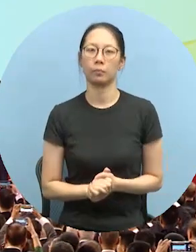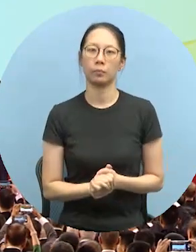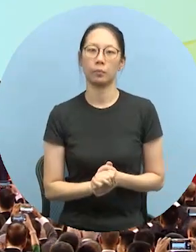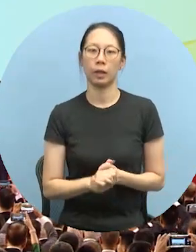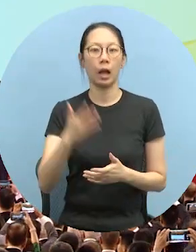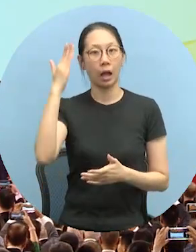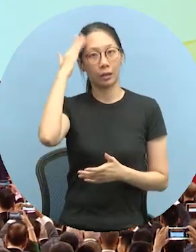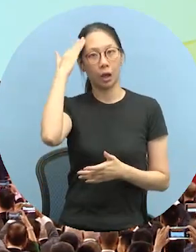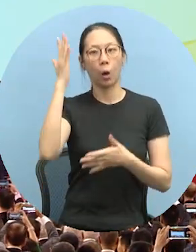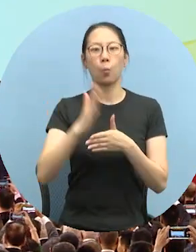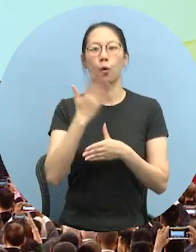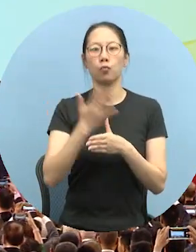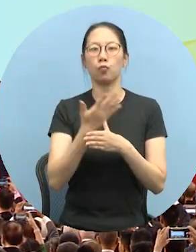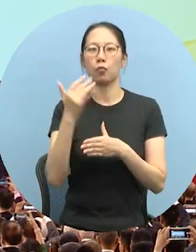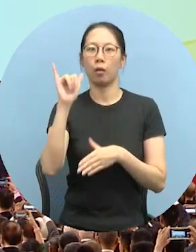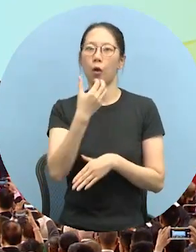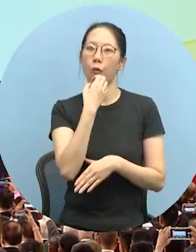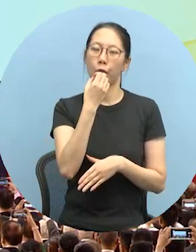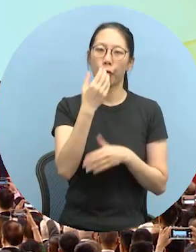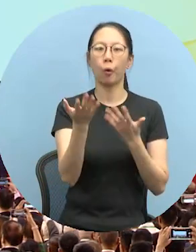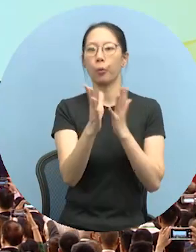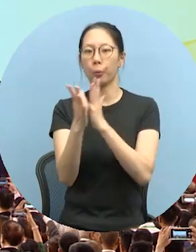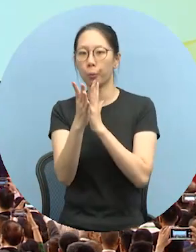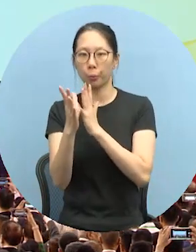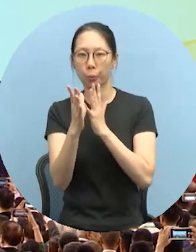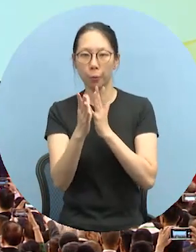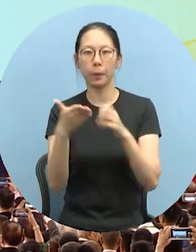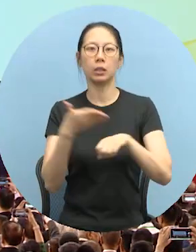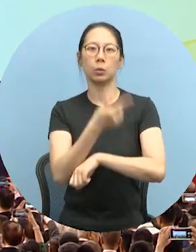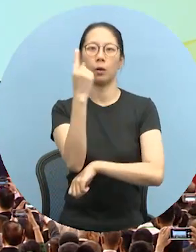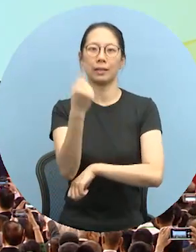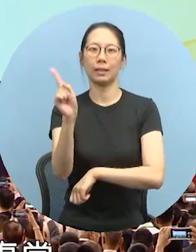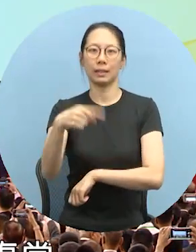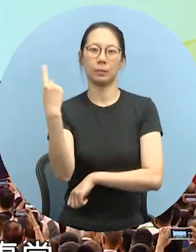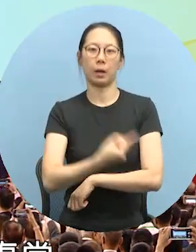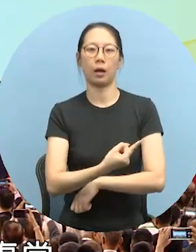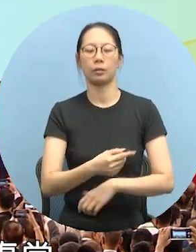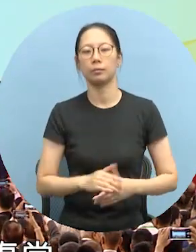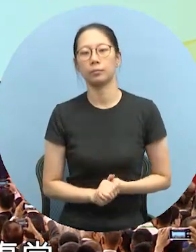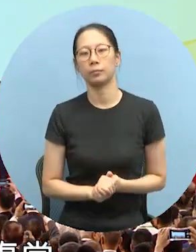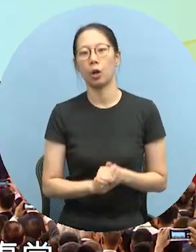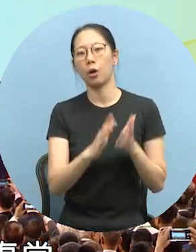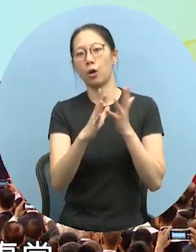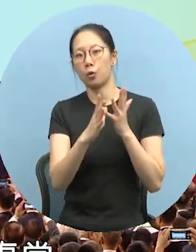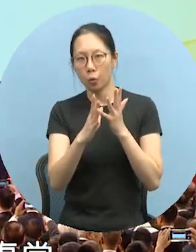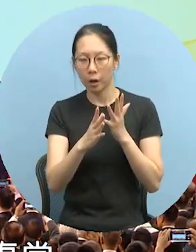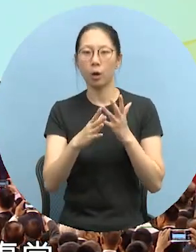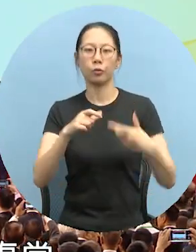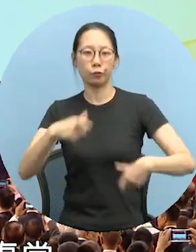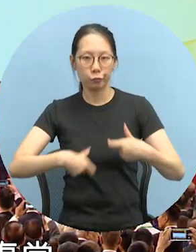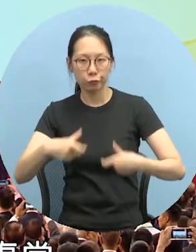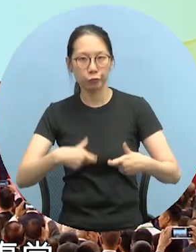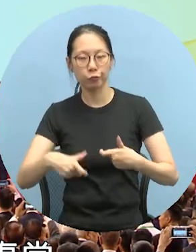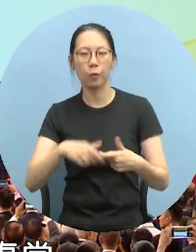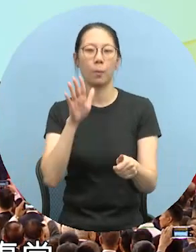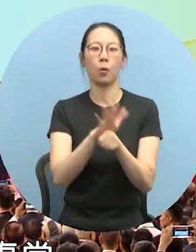首5个月的來港旅客已經突破1000万大關，旅遊業和消費